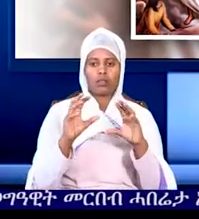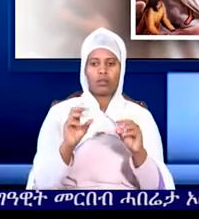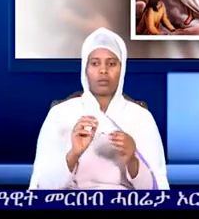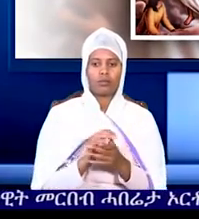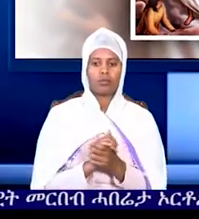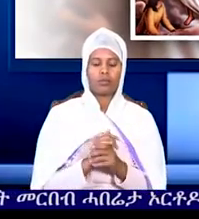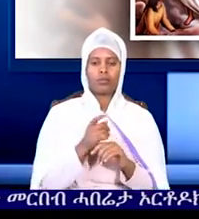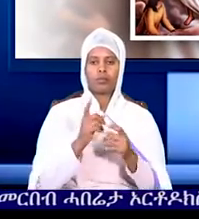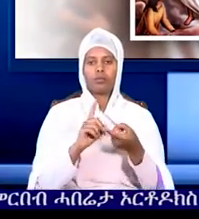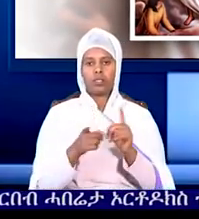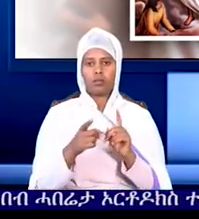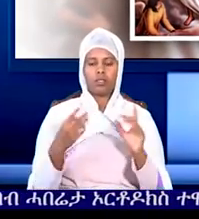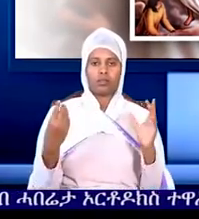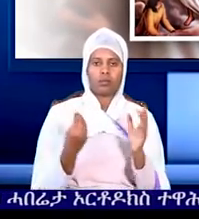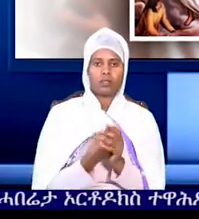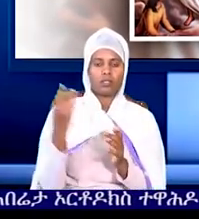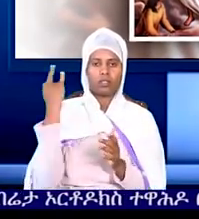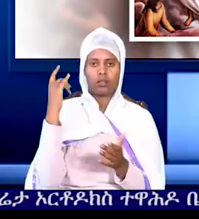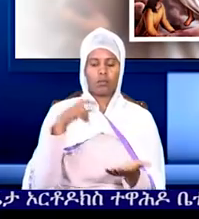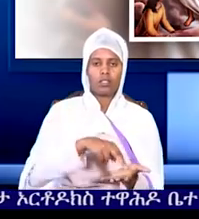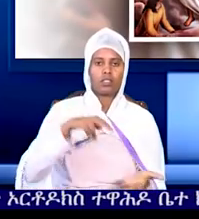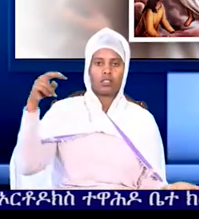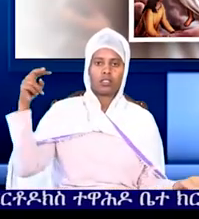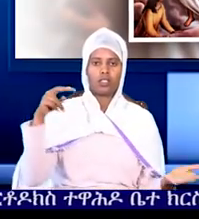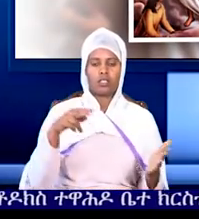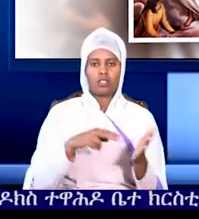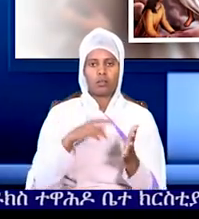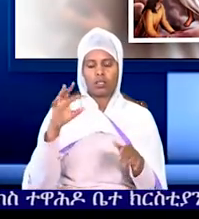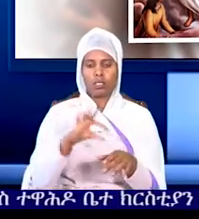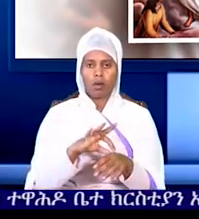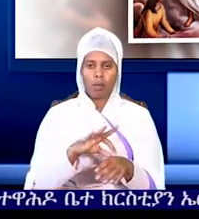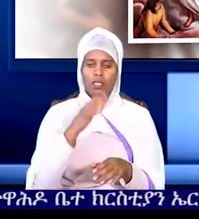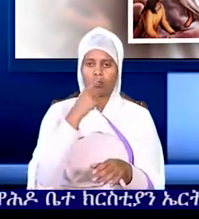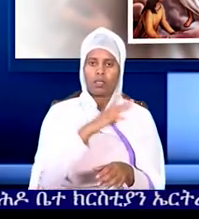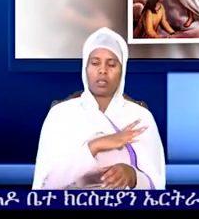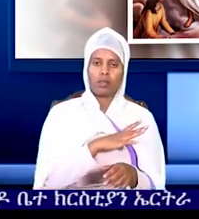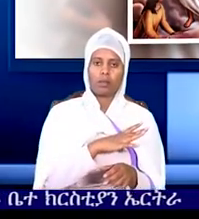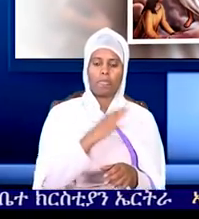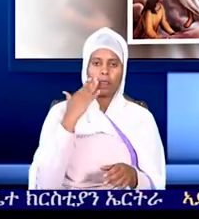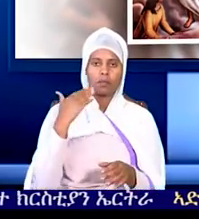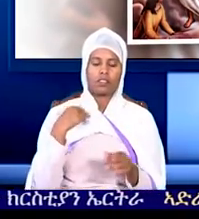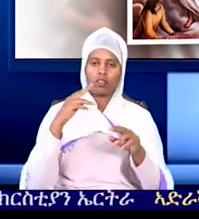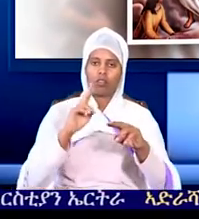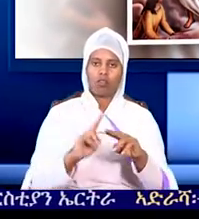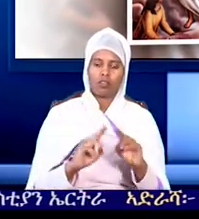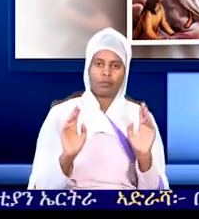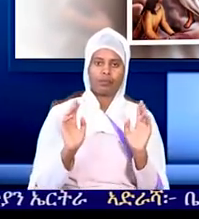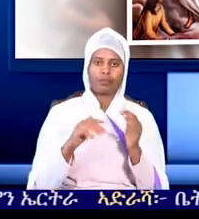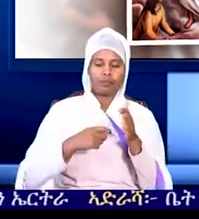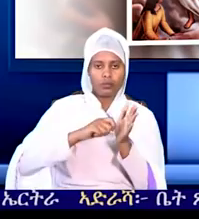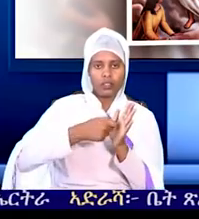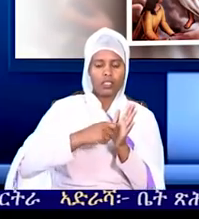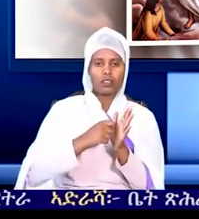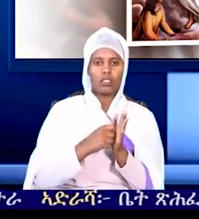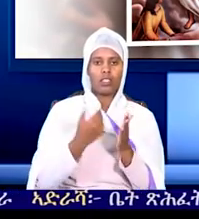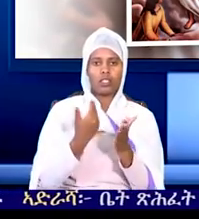ክንጭነቐሉ ኣይግባአናኒ ምላልባሽ ምዚ ዘመነ ትንሳኤ ዘመነ ሕማማት ካብ ገዛና ተፈሊና